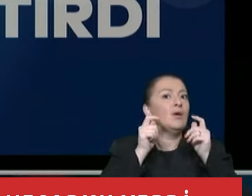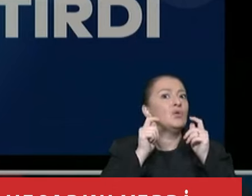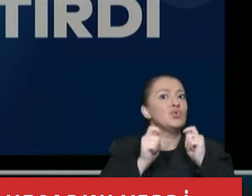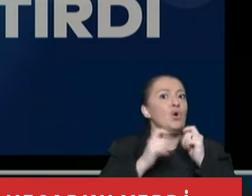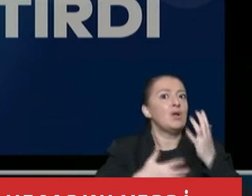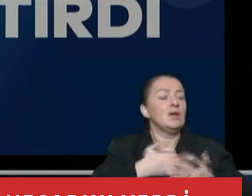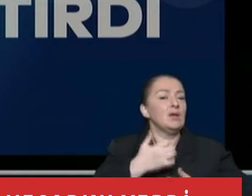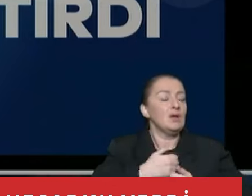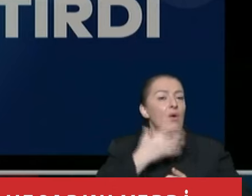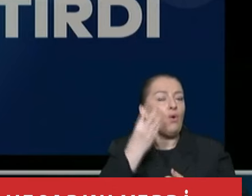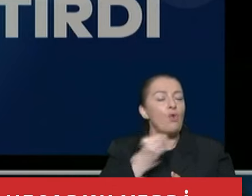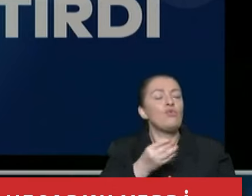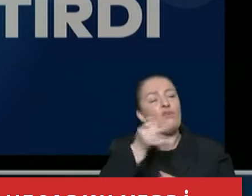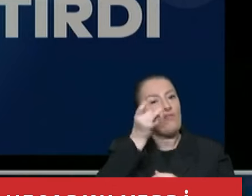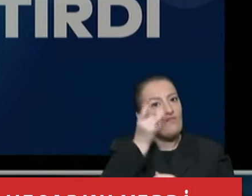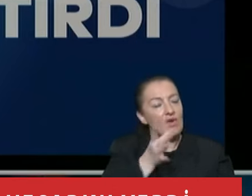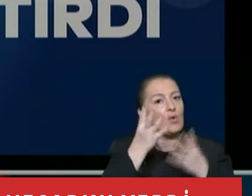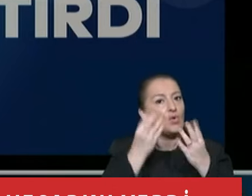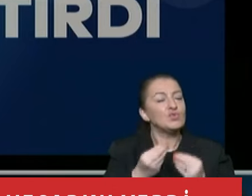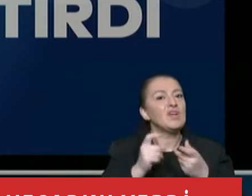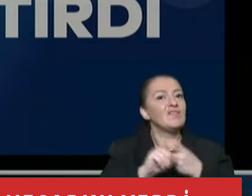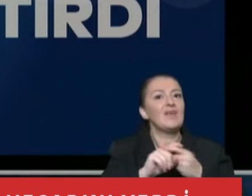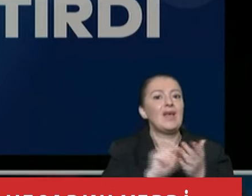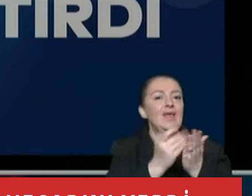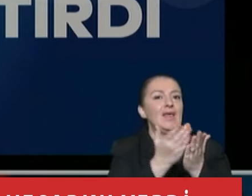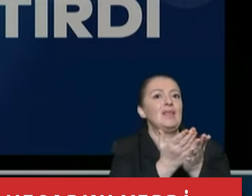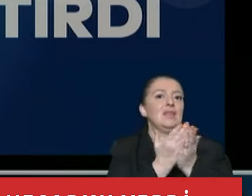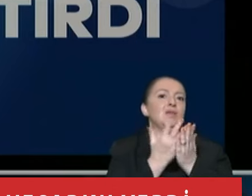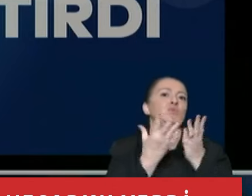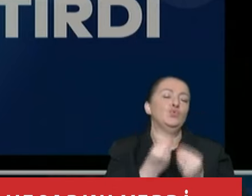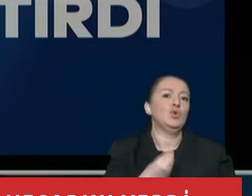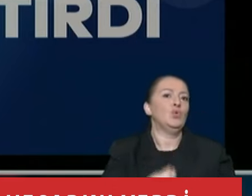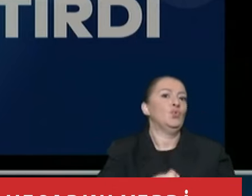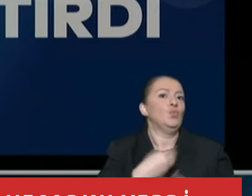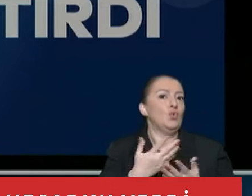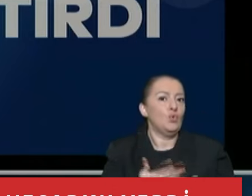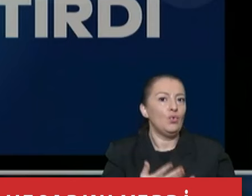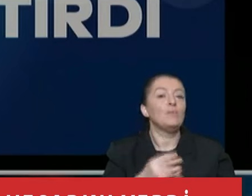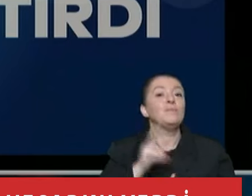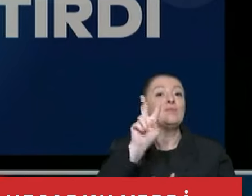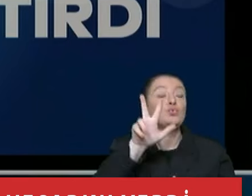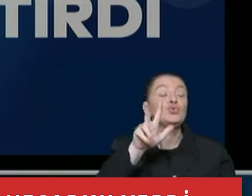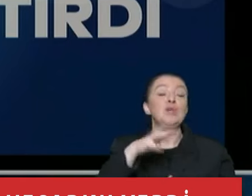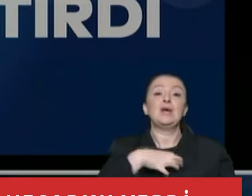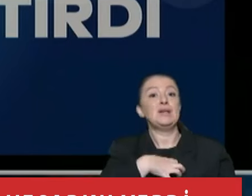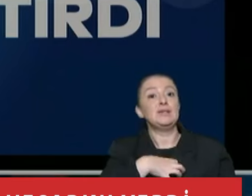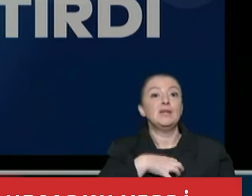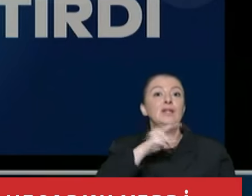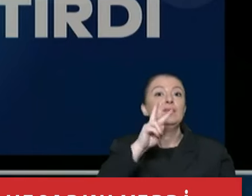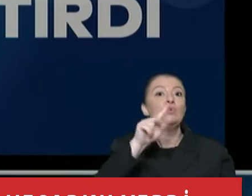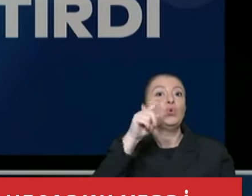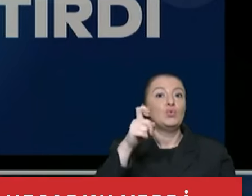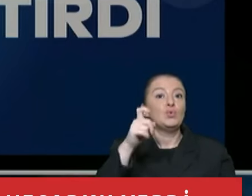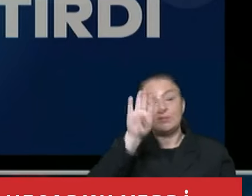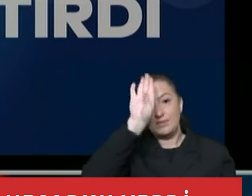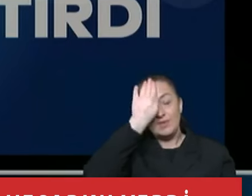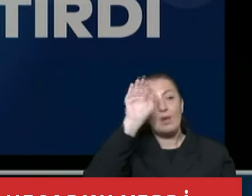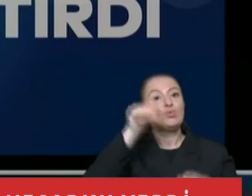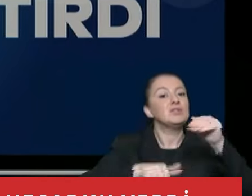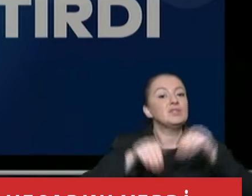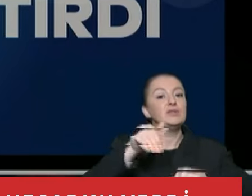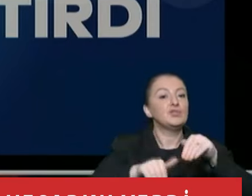bıraktığının farkına varılacağını ve ders çıkarılacağını umuyorum 23 Haziran 2019 İstanbul